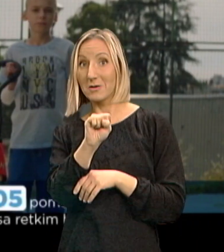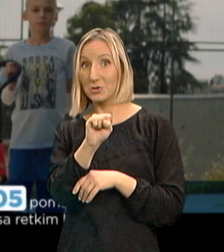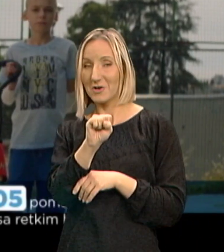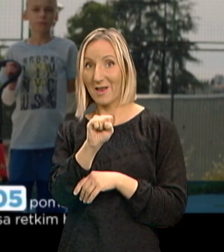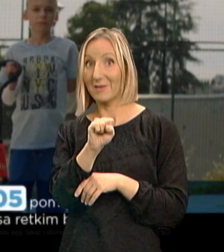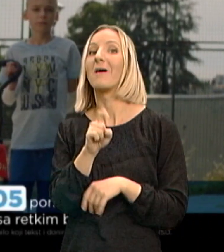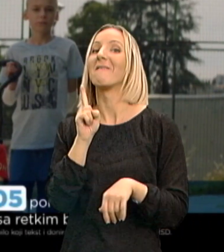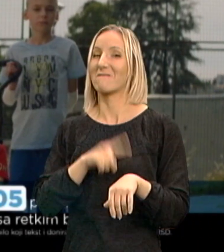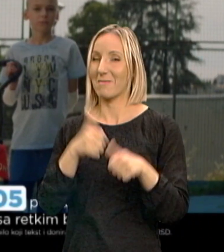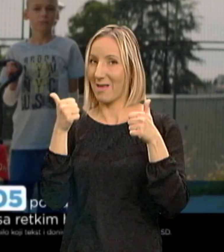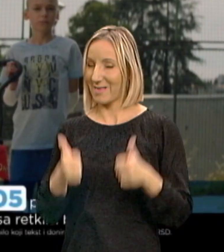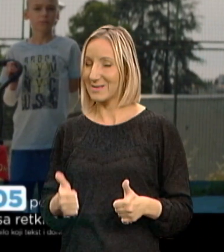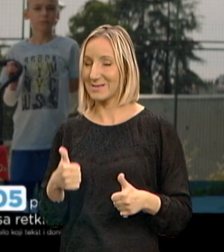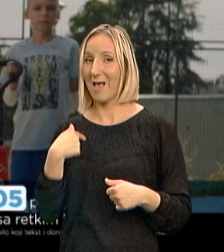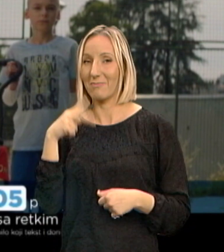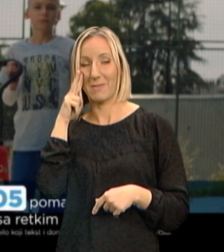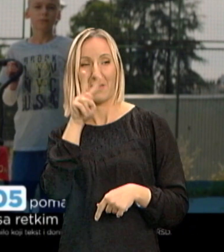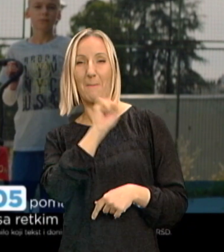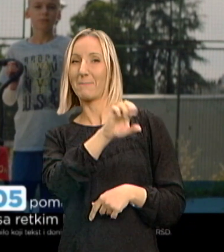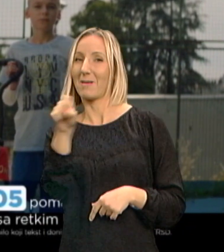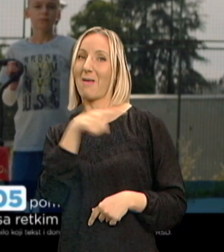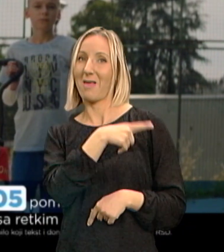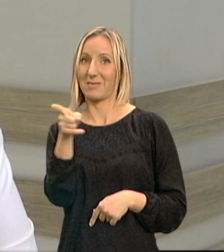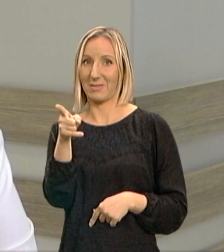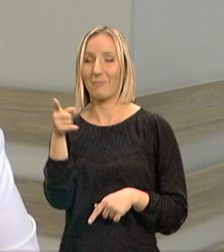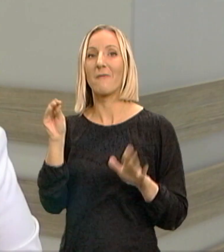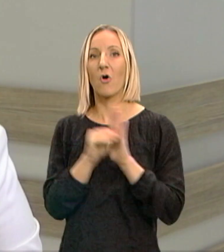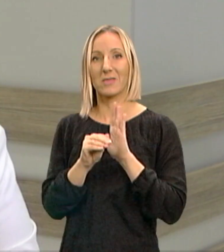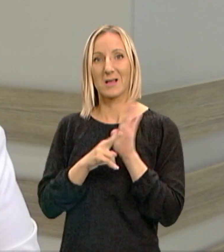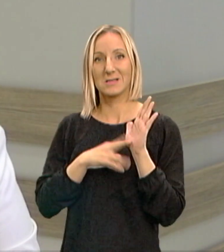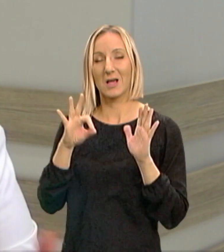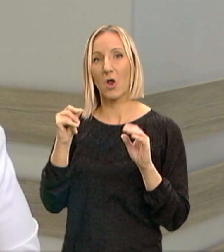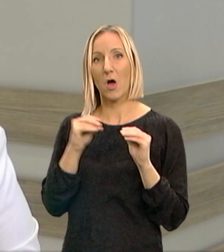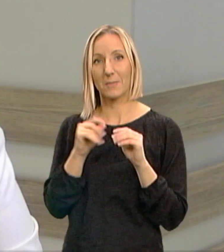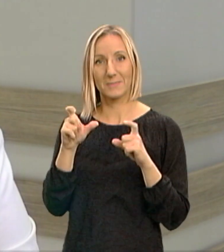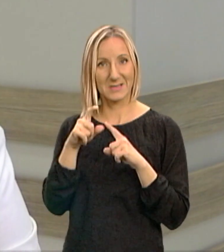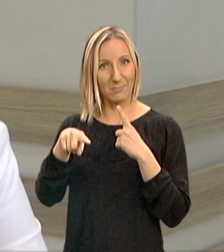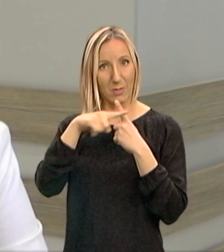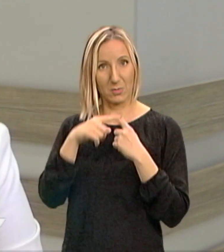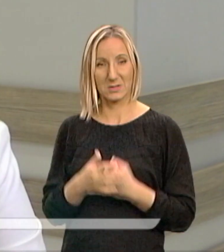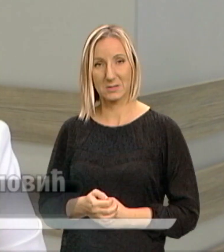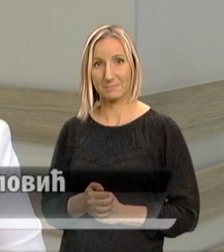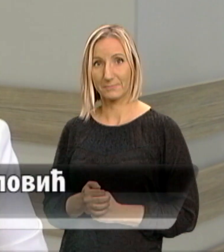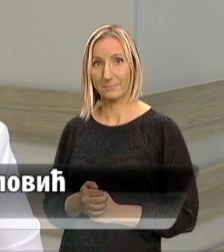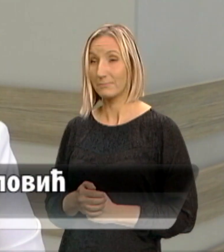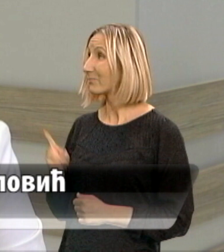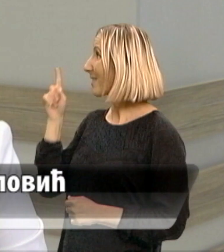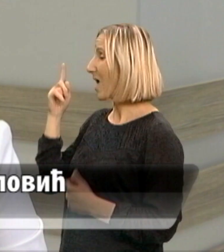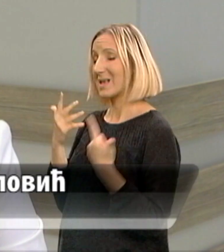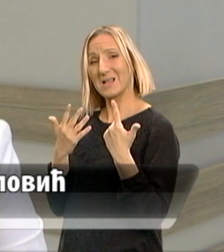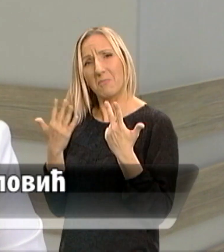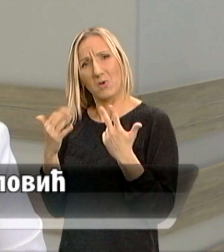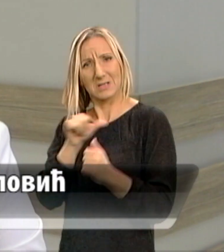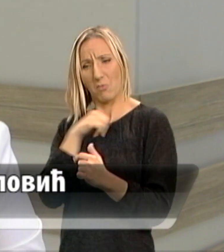je da ih primetimo. Fondacija NORPS Plus. Na tom nekom uzorku od 7-8 godina mogu da kažem da